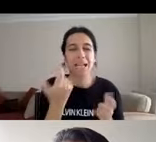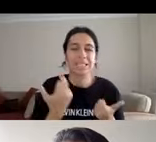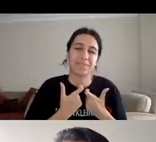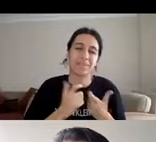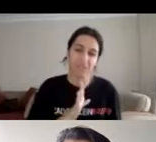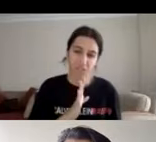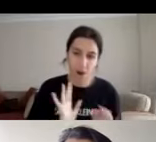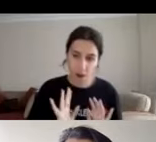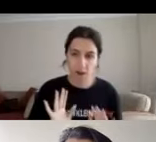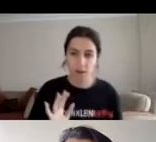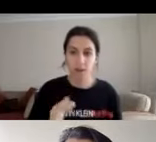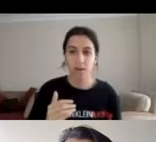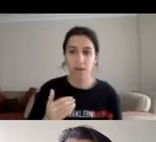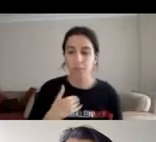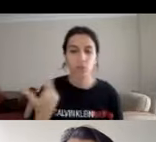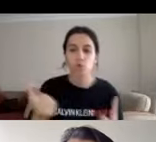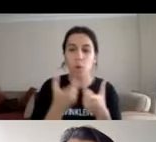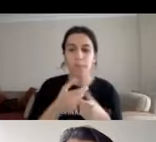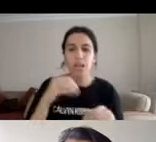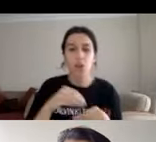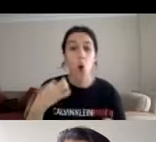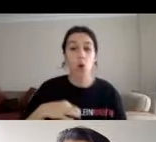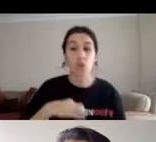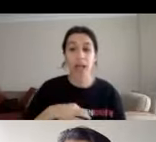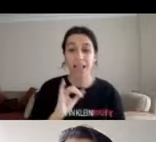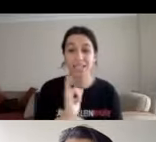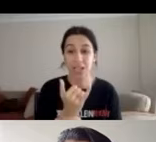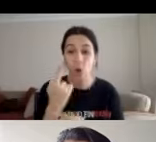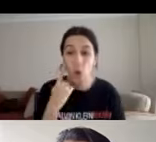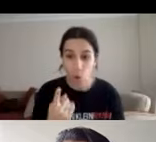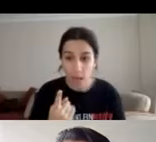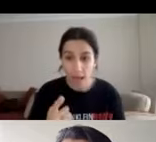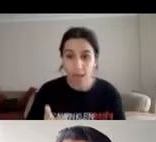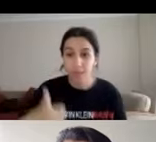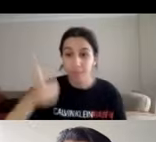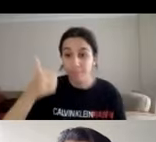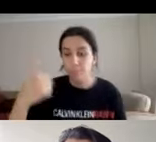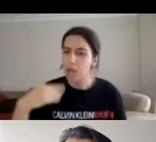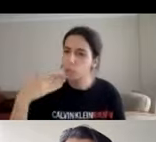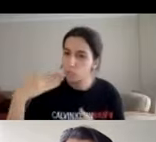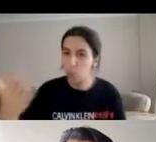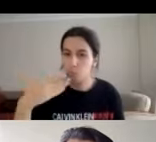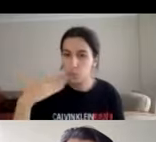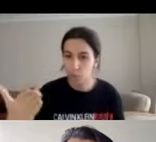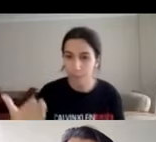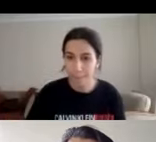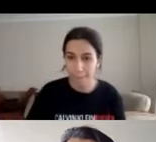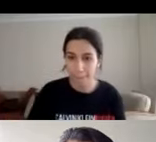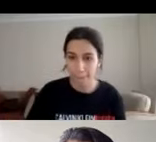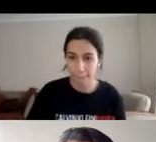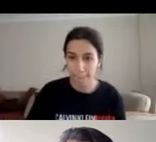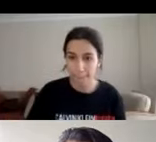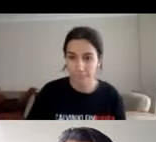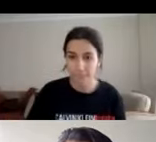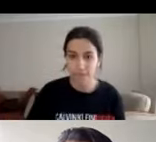mesela çeşitli toplantılarda özel sektörde belli itici öncü firmalara bunu söylüyorum. Yani burada